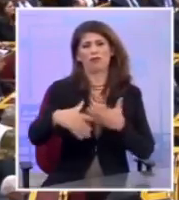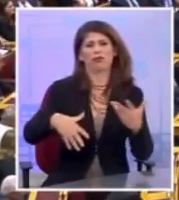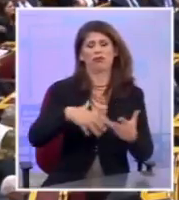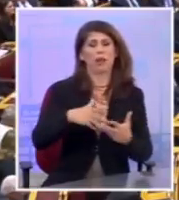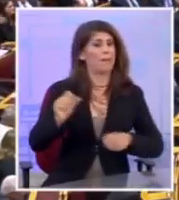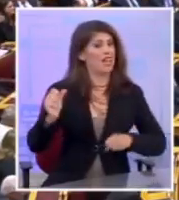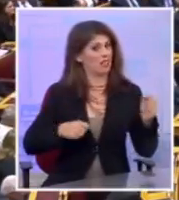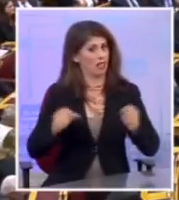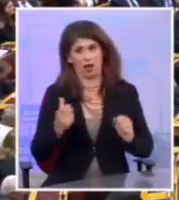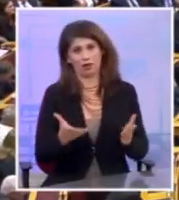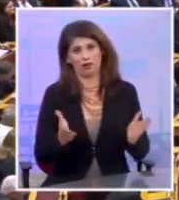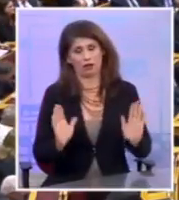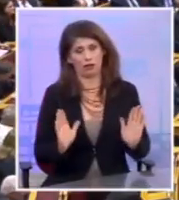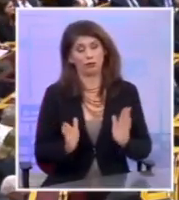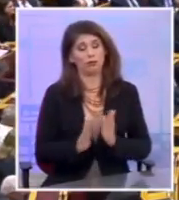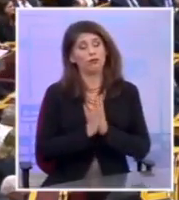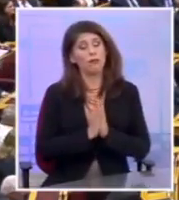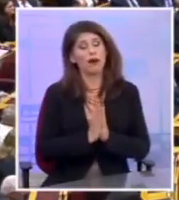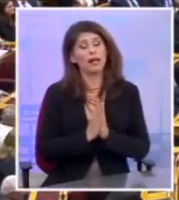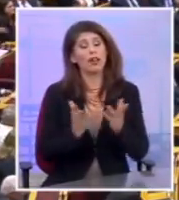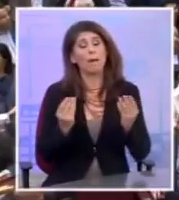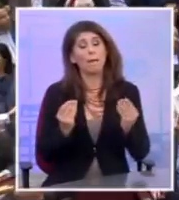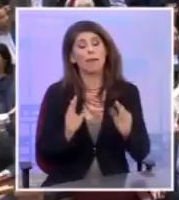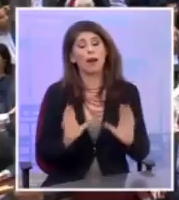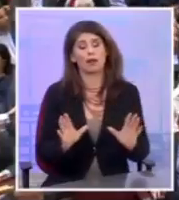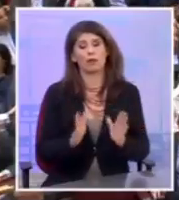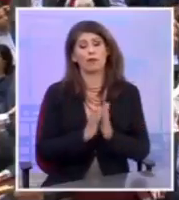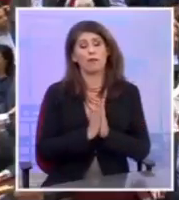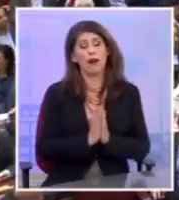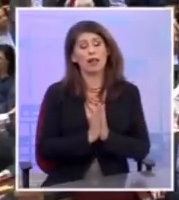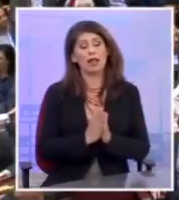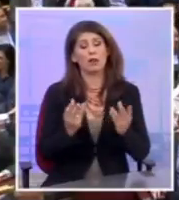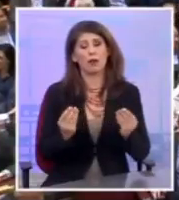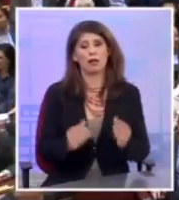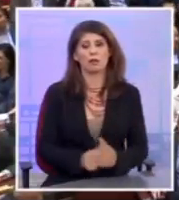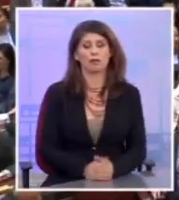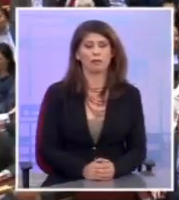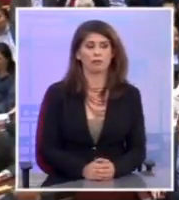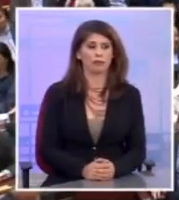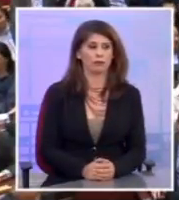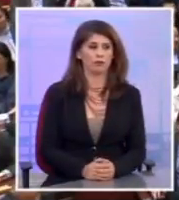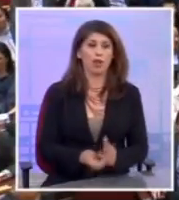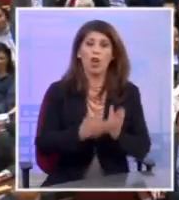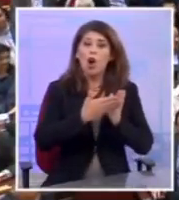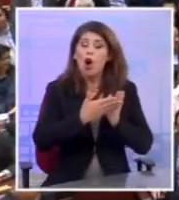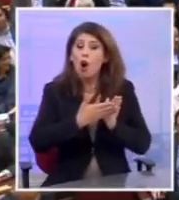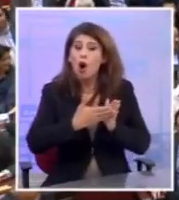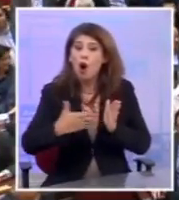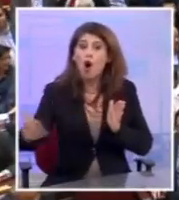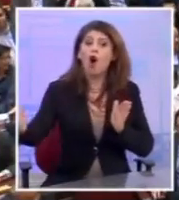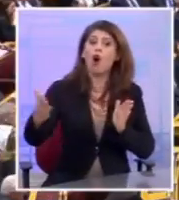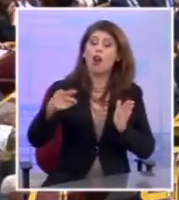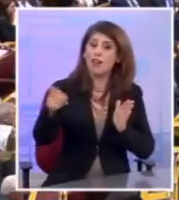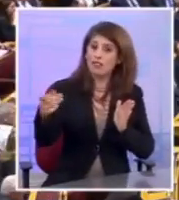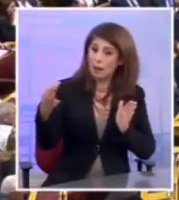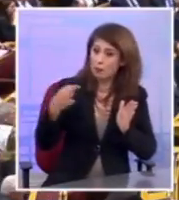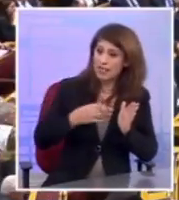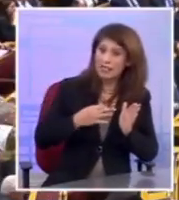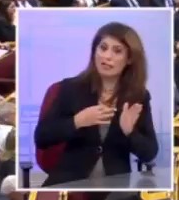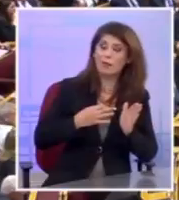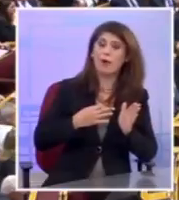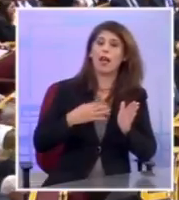αντιδράτε έτσι. Παρακαλώ πάρα πολύ. Παρακαλώ πάρα πολύ. Όλα ήταν στο πλάνο, Juncker. Όλα που είπε ήταν στο